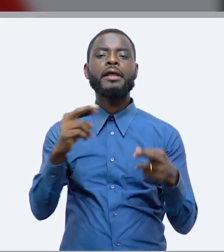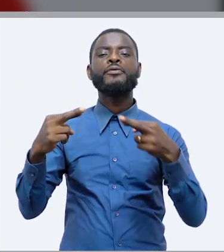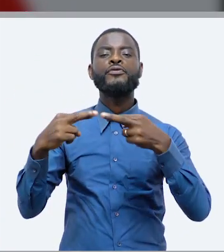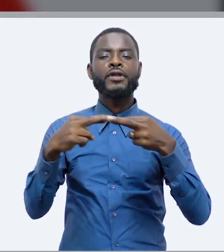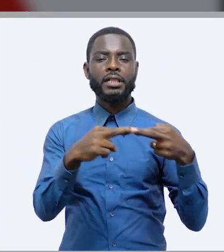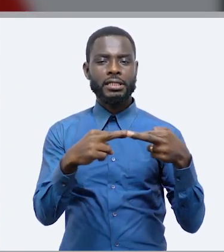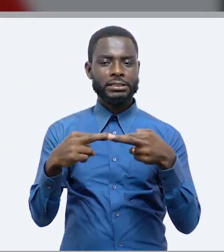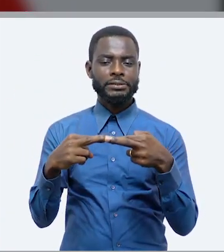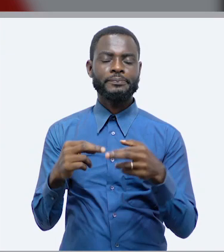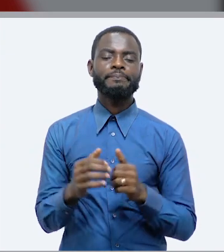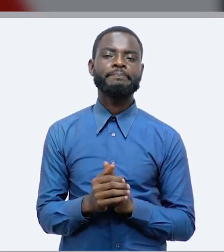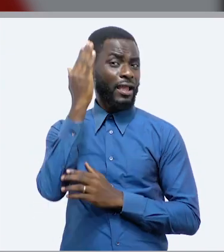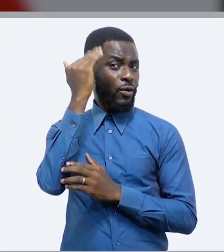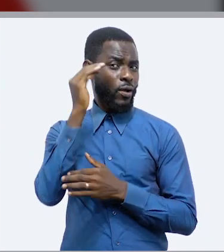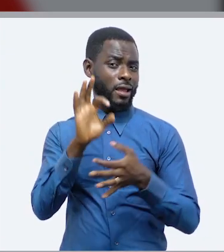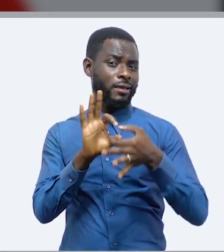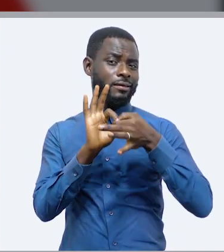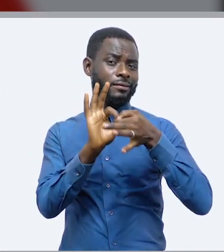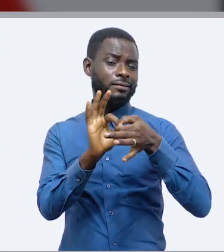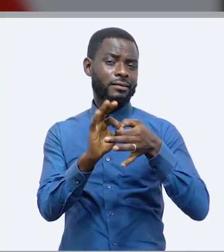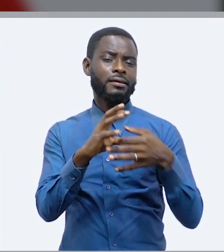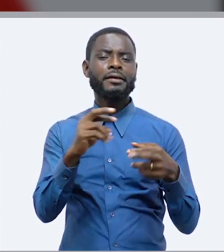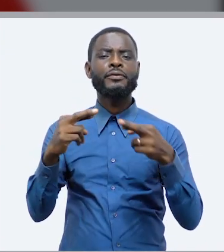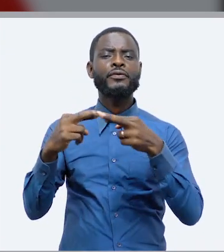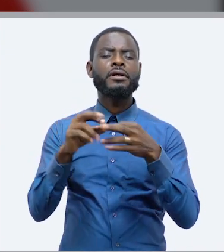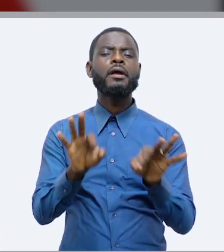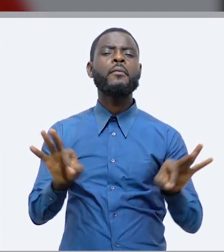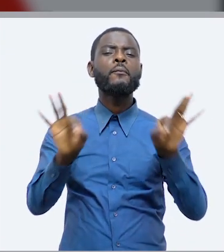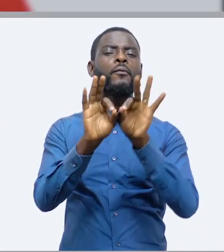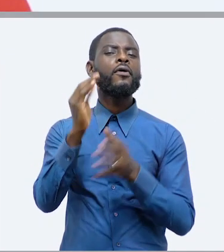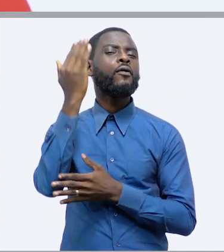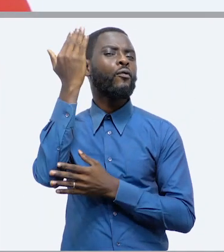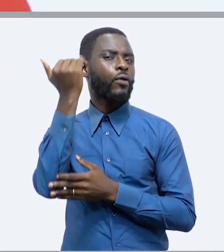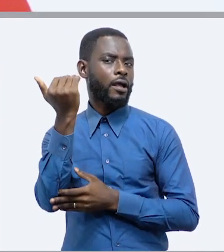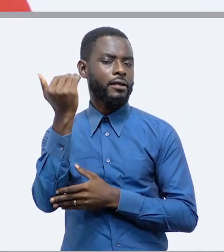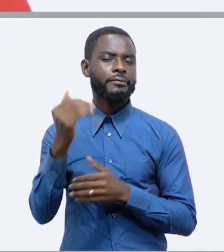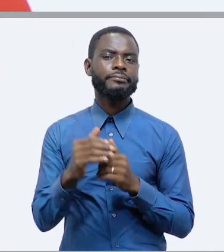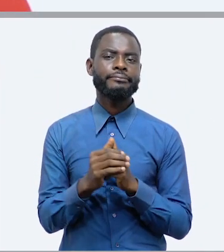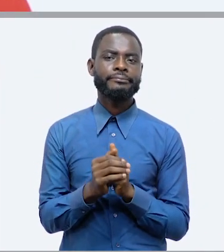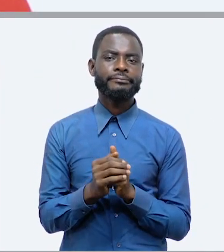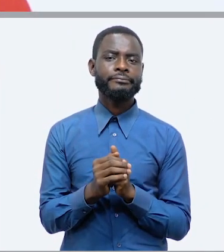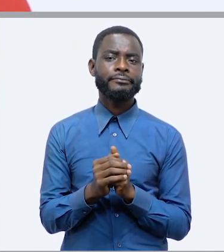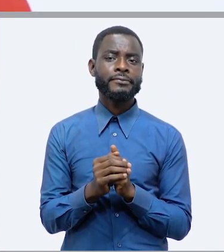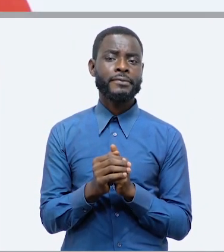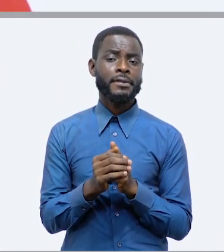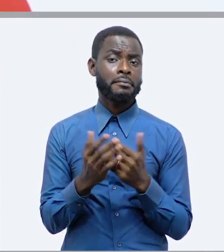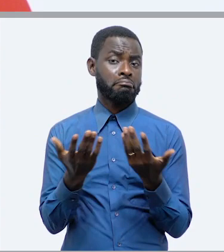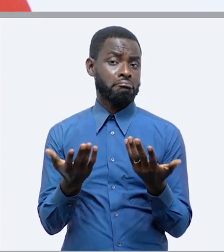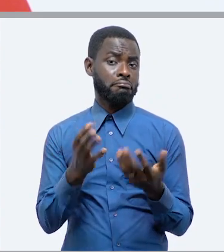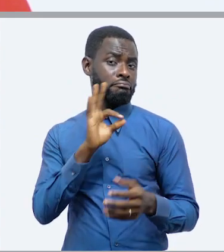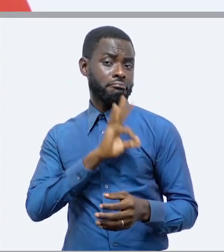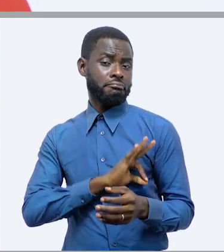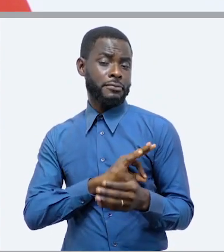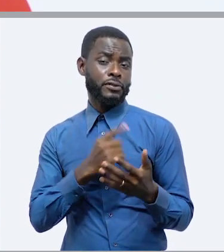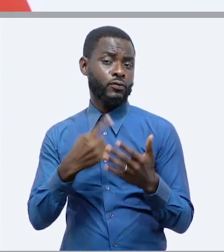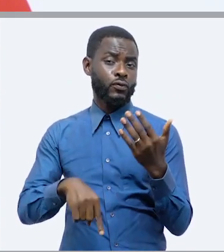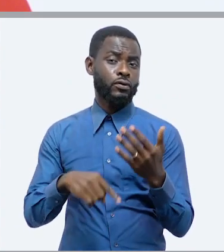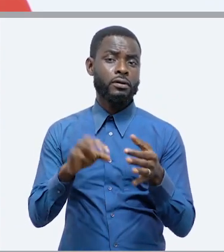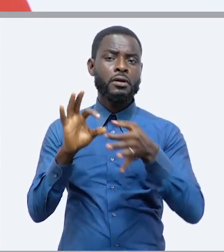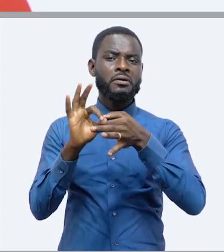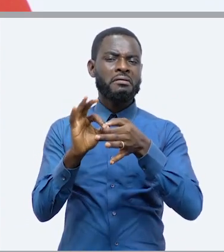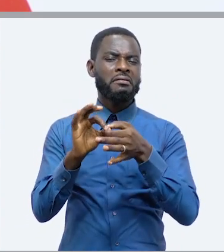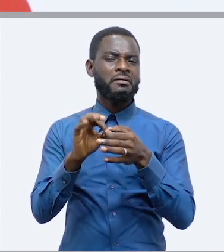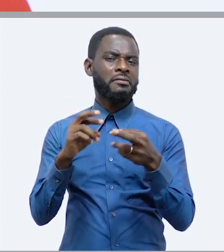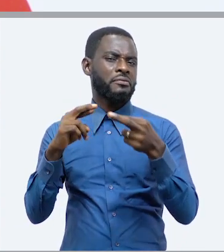bohi. Many wo network shramo ke na nyobo ehiawo. Many amechuo amehawo ye woda